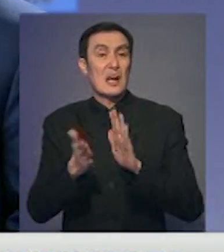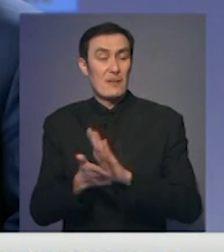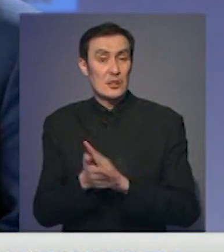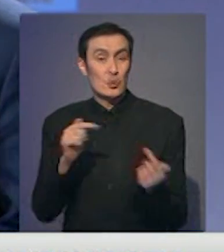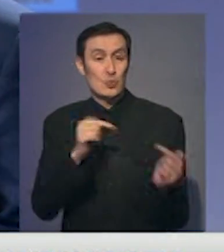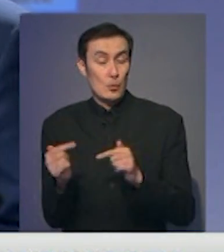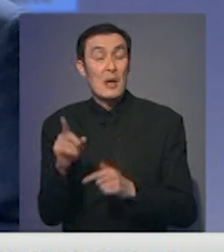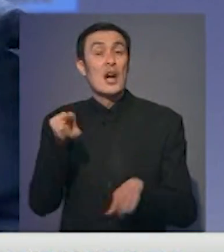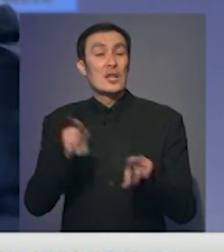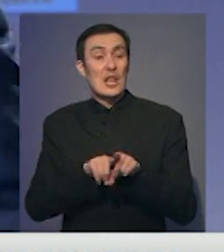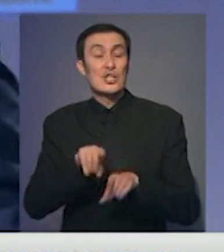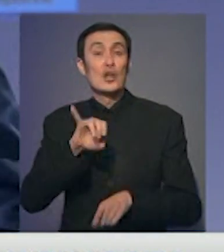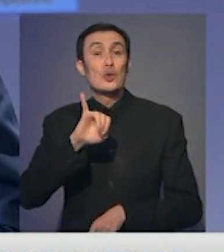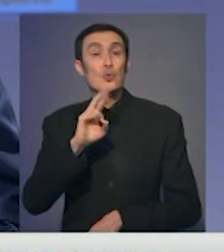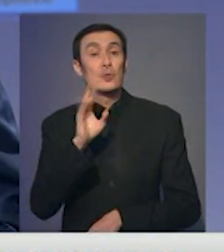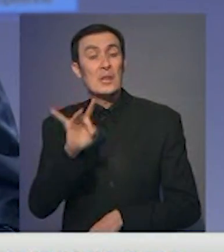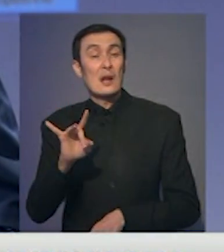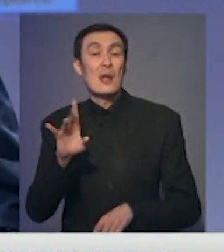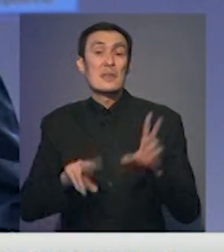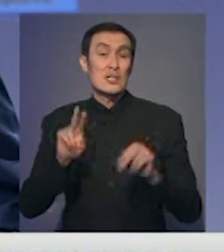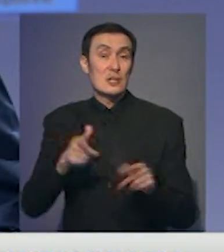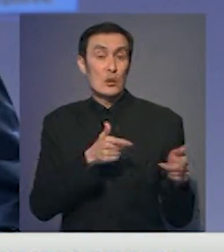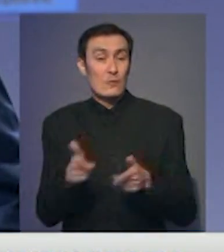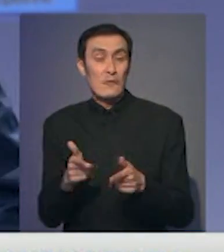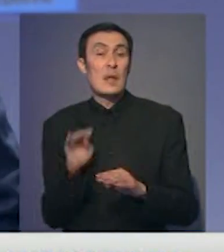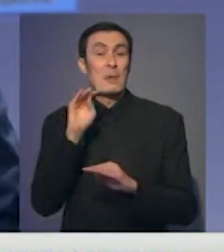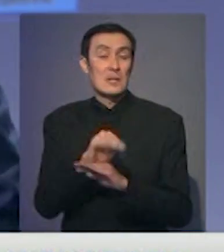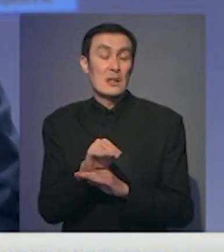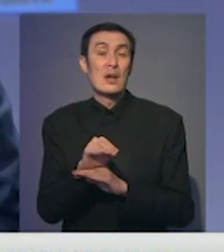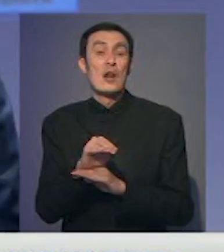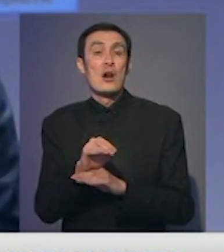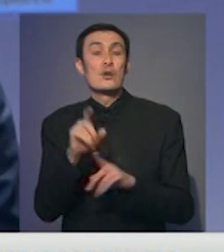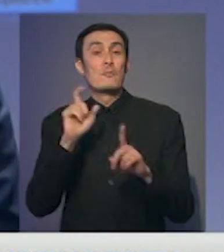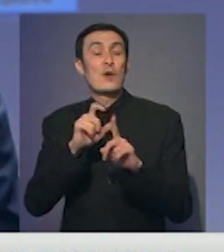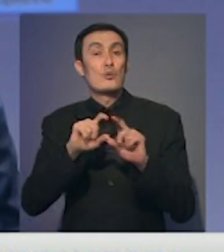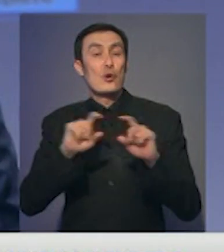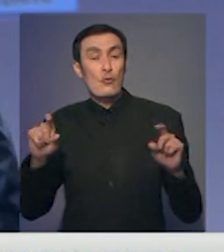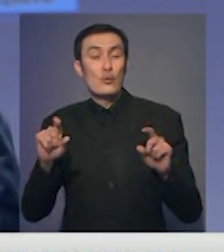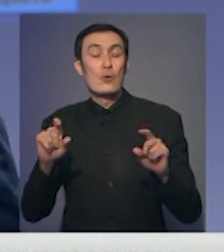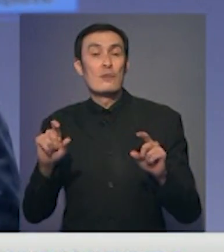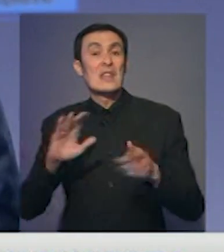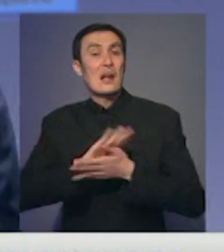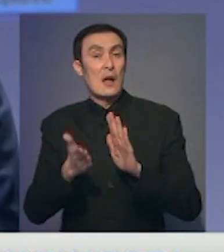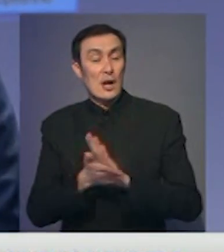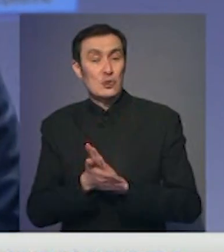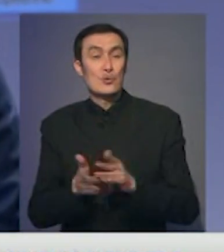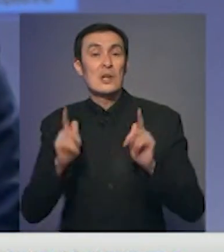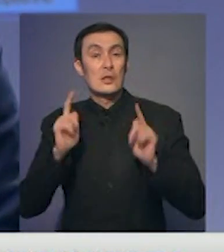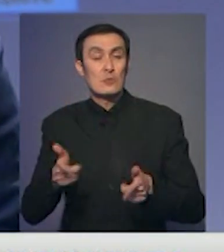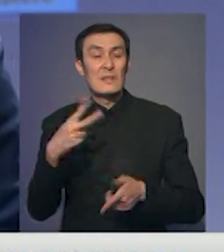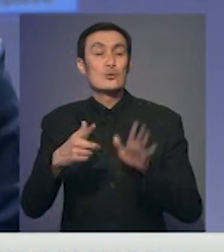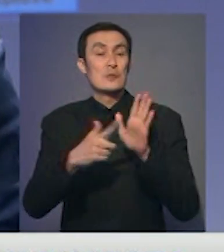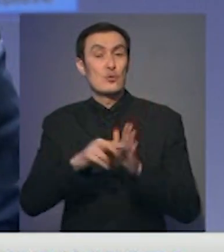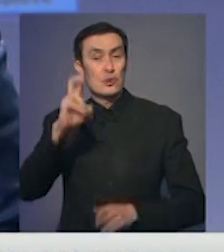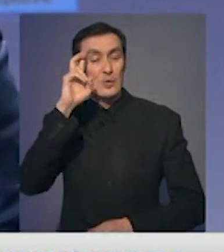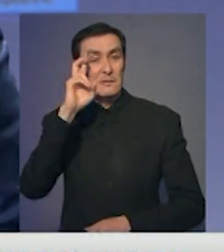сделке. В то же время президент Юнкер выразил готовность включить дополнительные формулировки в политическую декларацию, согласованную